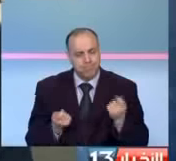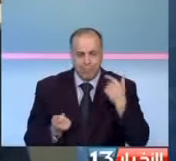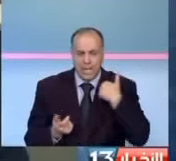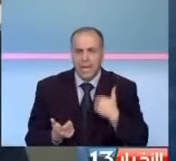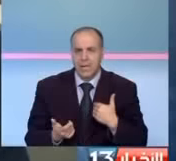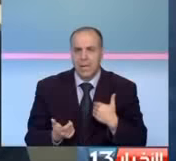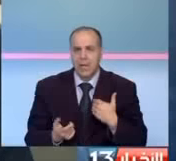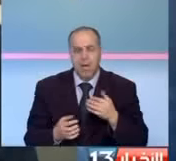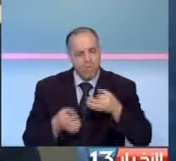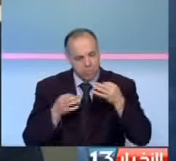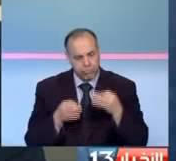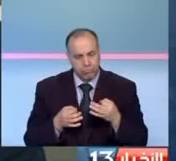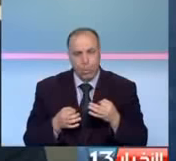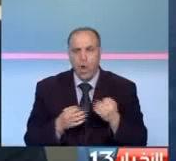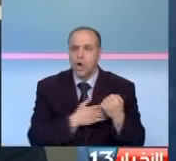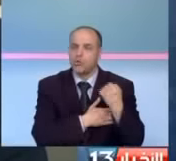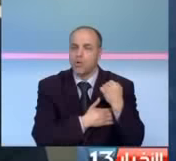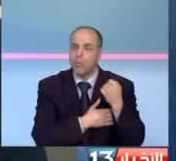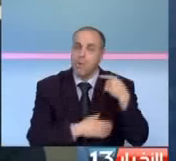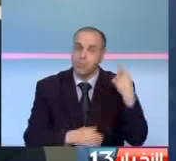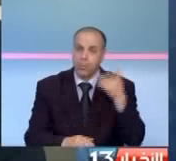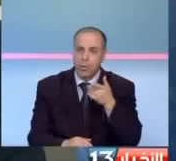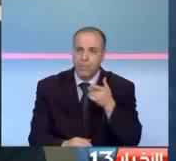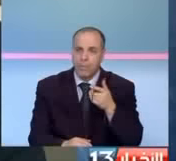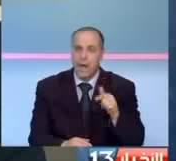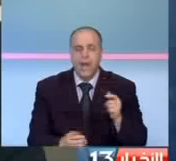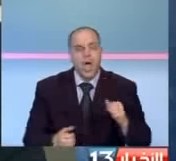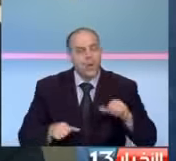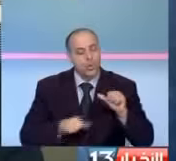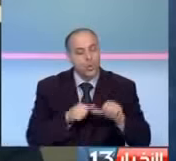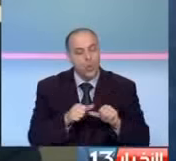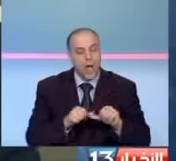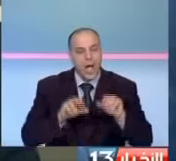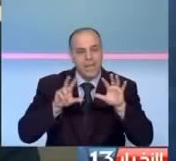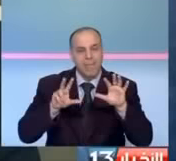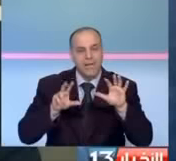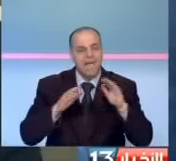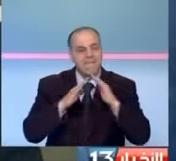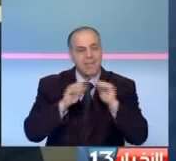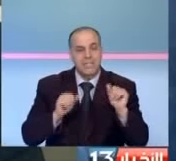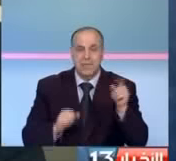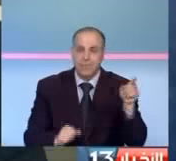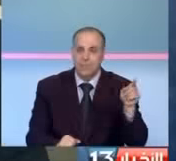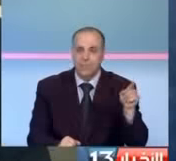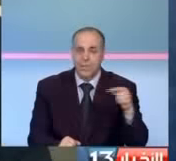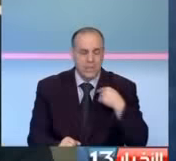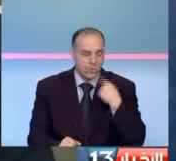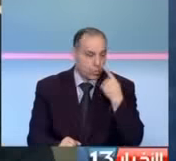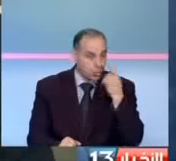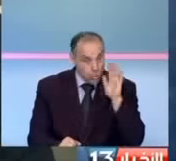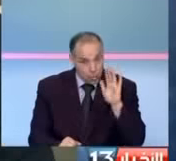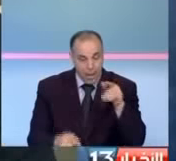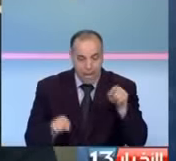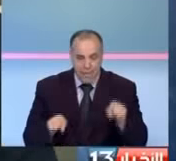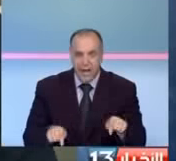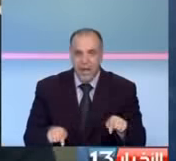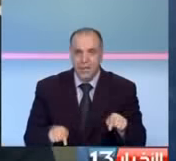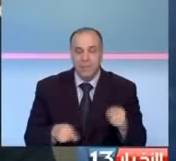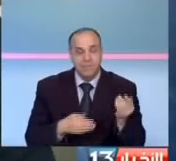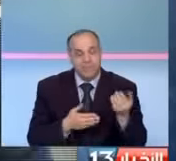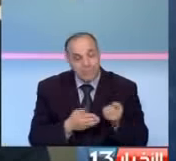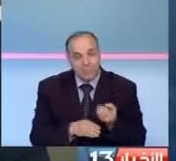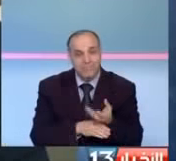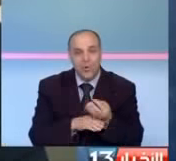املنا في سي ايمن بن حسين لي شامبيون اللي معاه، عندهم تورنوا ان شاء الله لو 8 يبدا في مصر. دونك فوالا باش نشوفوا المره هذايا باش